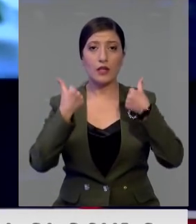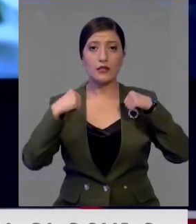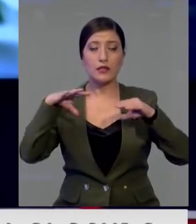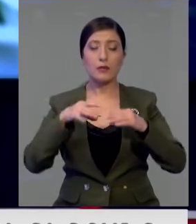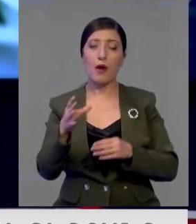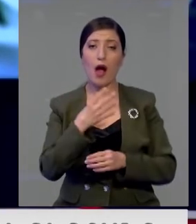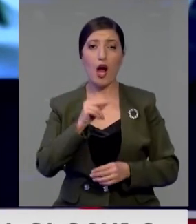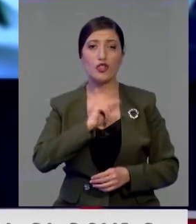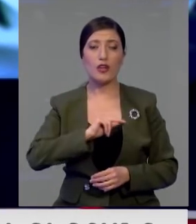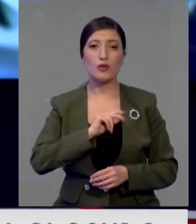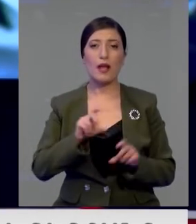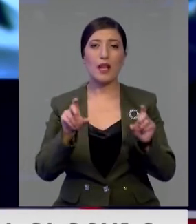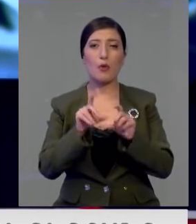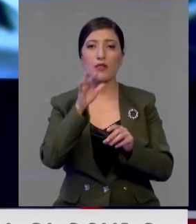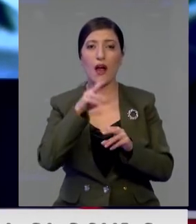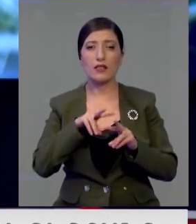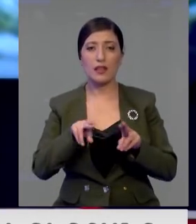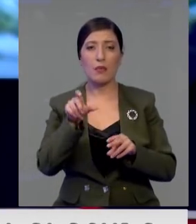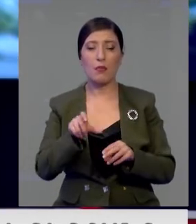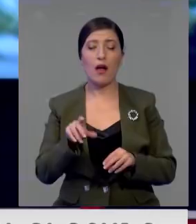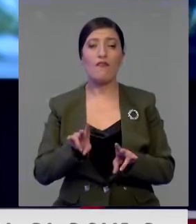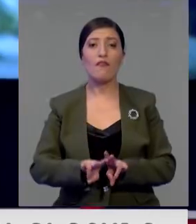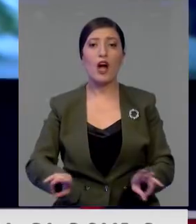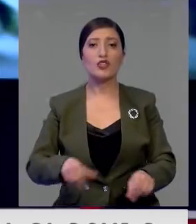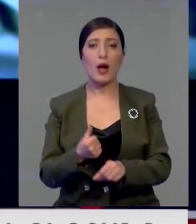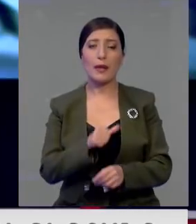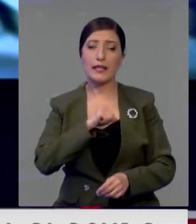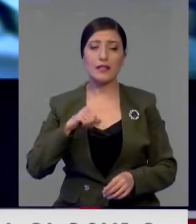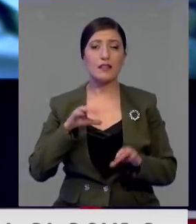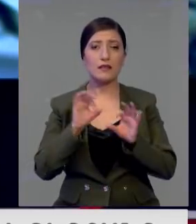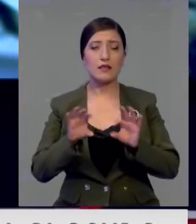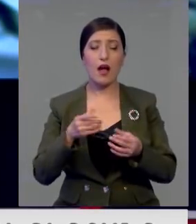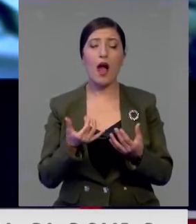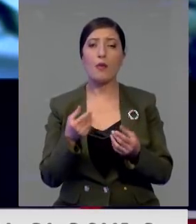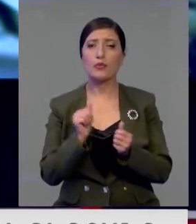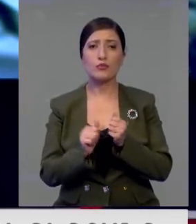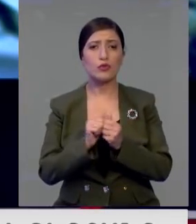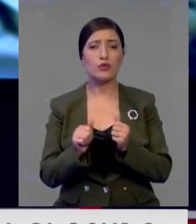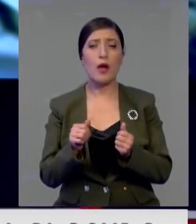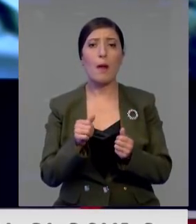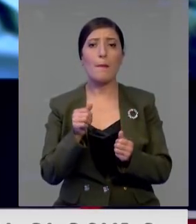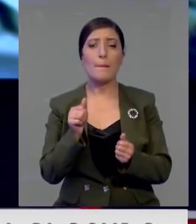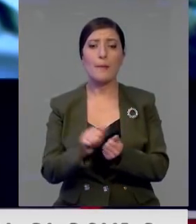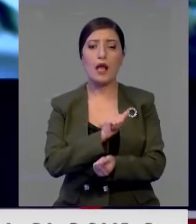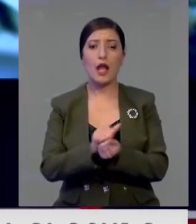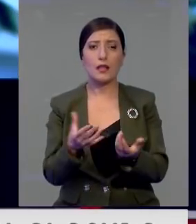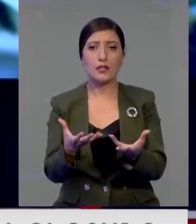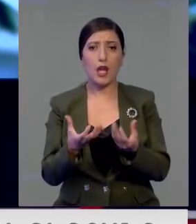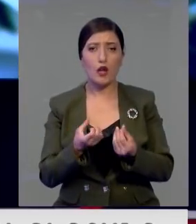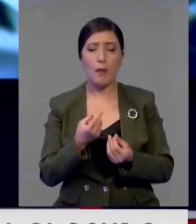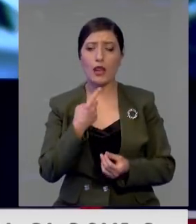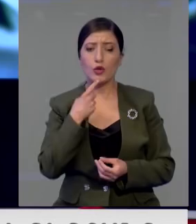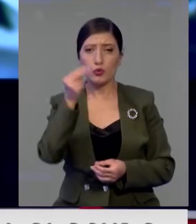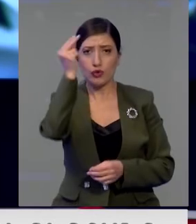մակարդակի գիտելիք ունեցողներ։ Փաշինյանը ինքն էլ խոստովանել է, որ հաճախ ստանում է փաստաթղթեր գրված այնպիսի լեզվով, որ չի հասկանում